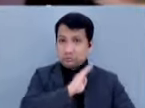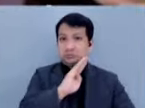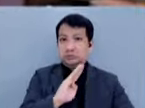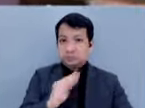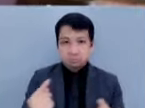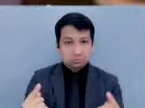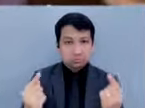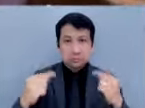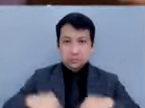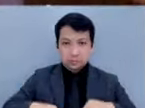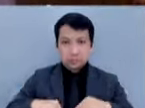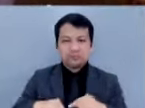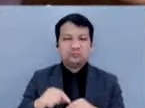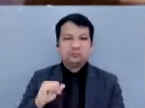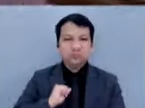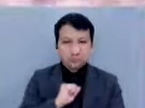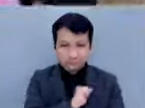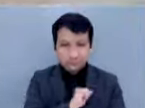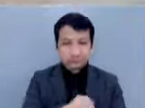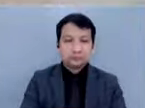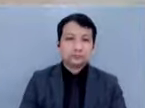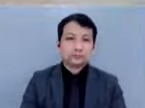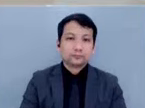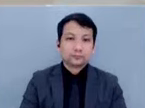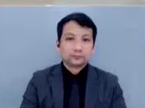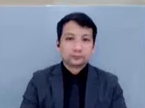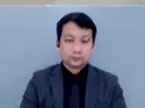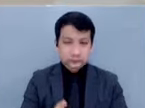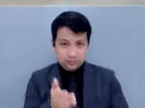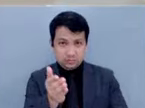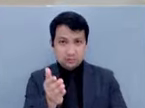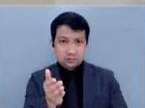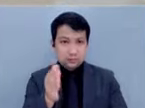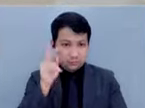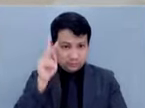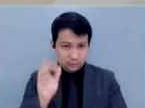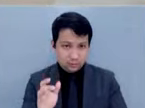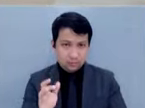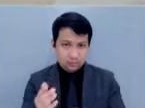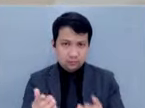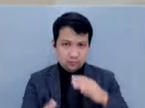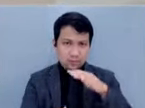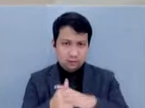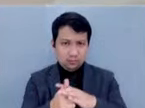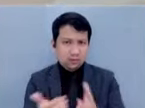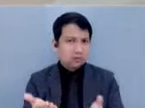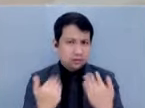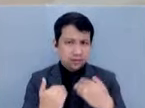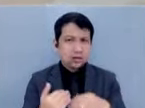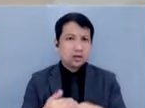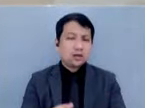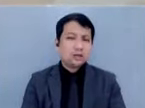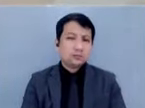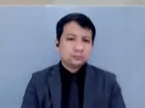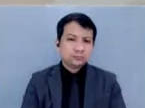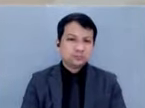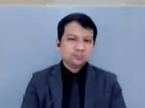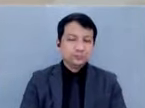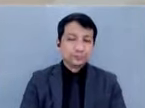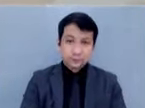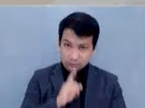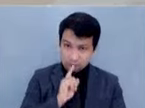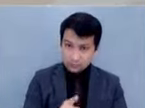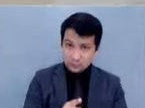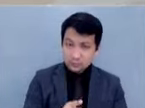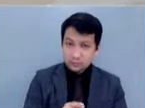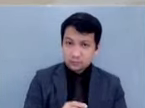bakit hindi siya magpakita sa Senado? Pastor Kibuloy, lumabas ka na sa lungga mo. Tutal,